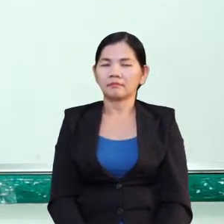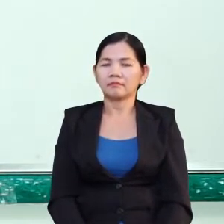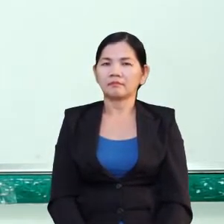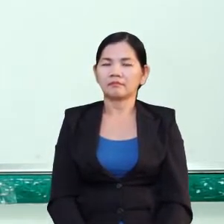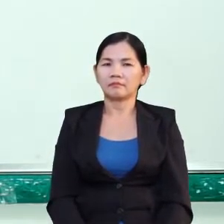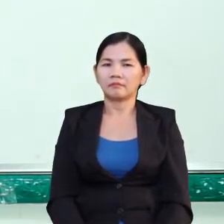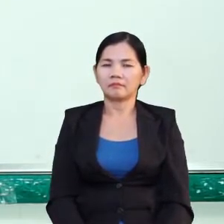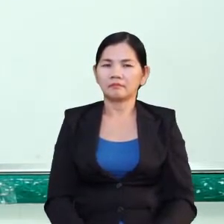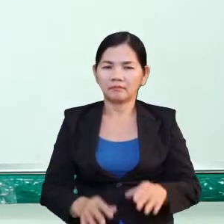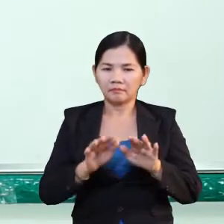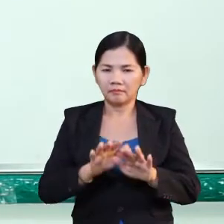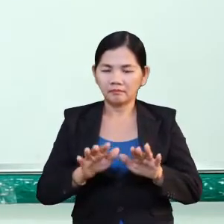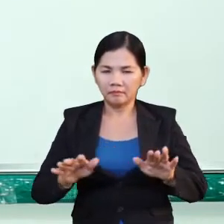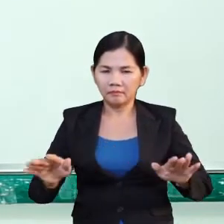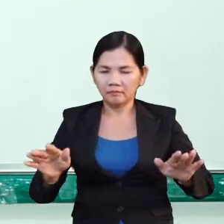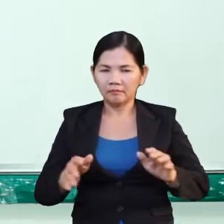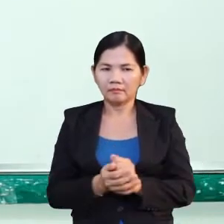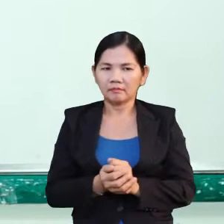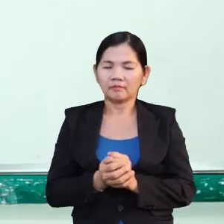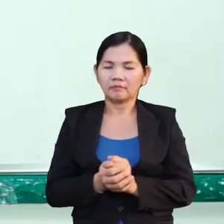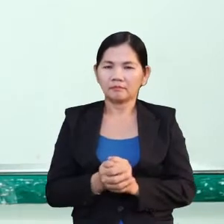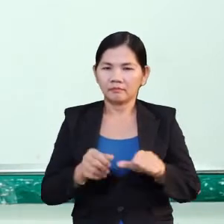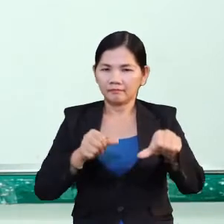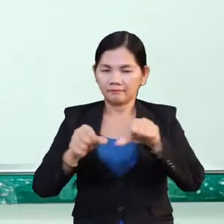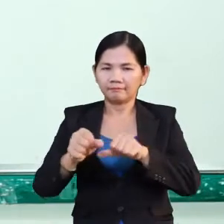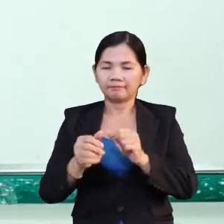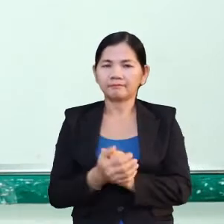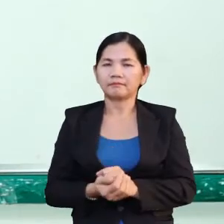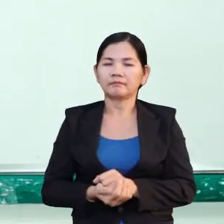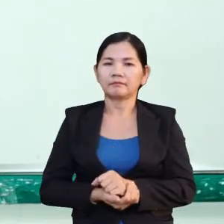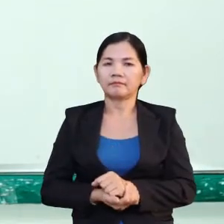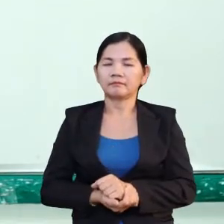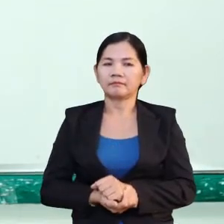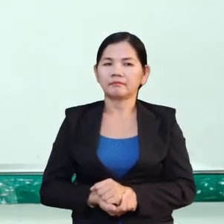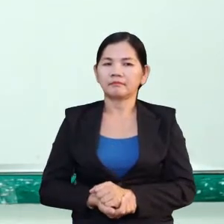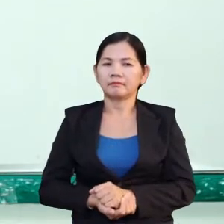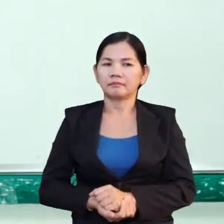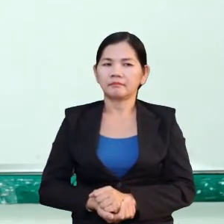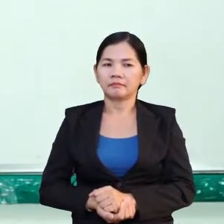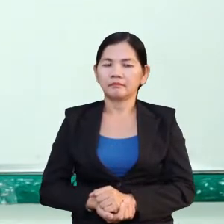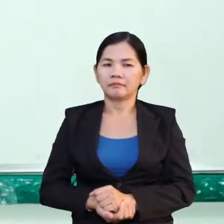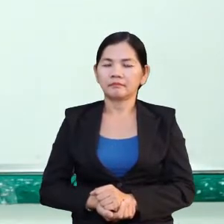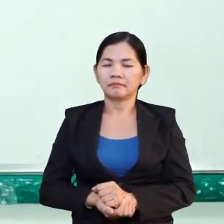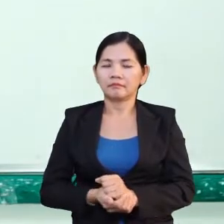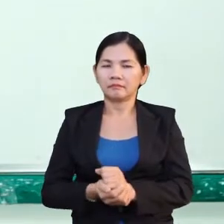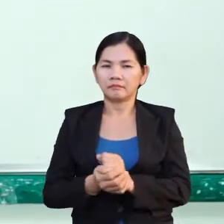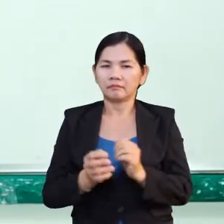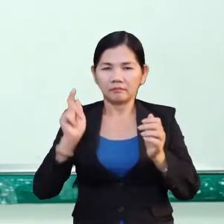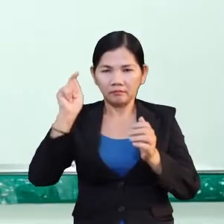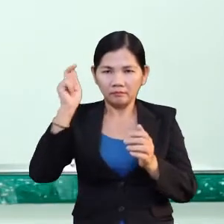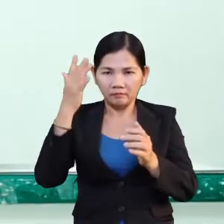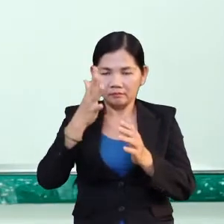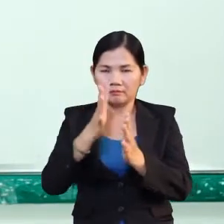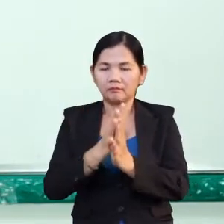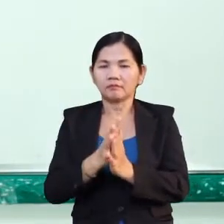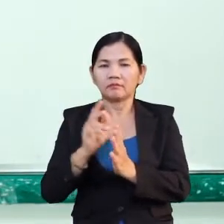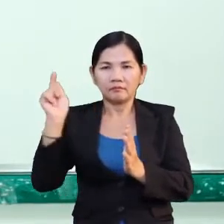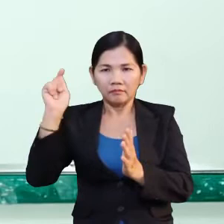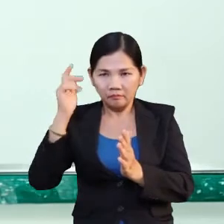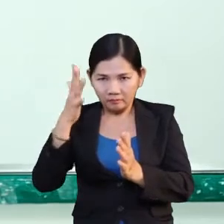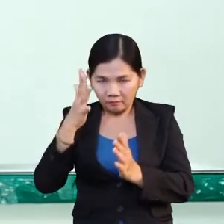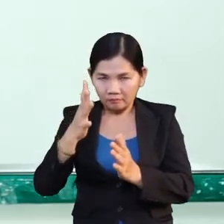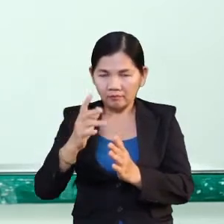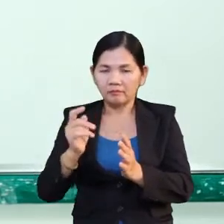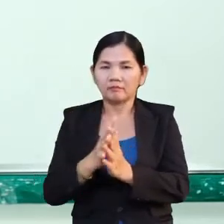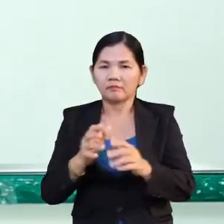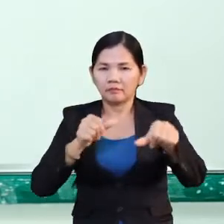ចាអញ្ចឹងកូនអ្នកគ្រូបង្ហាញអីគេកូនចាគឺមានរូបភាពកូនណាចាអញ្ចឹ